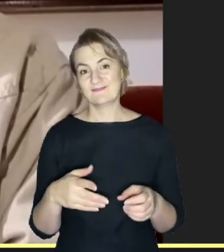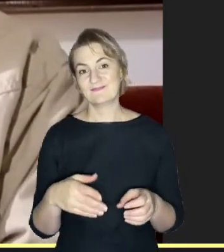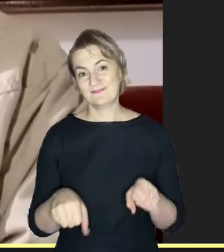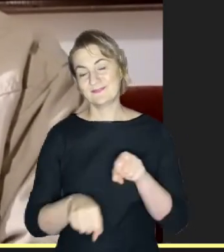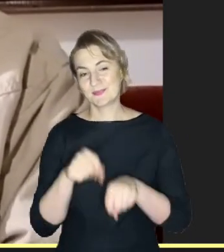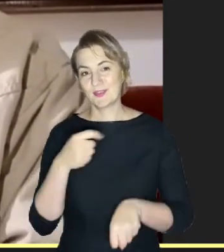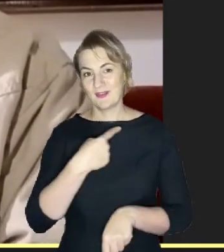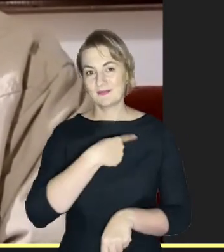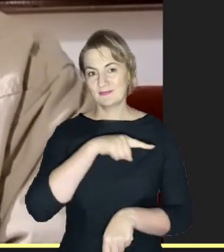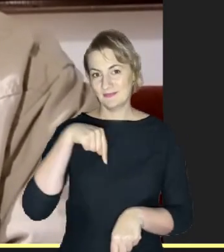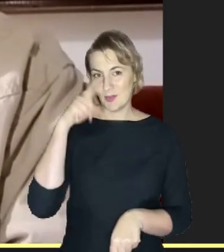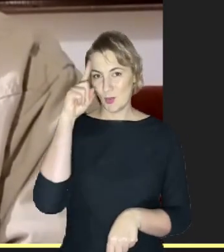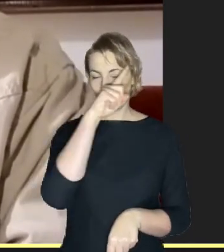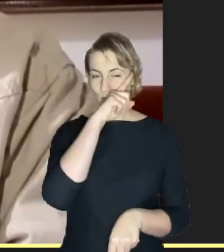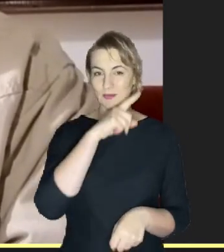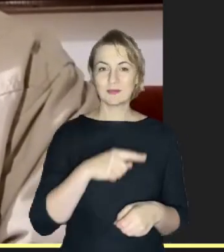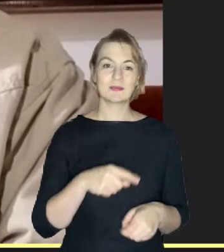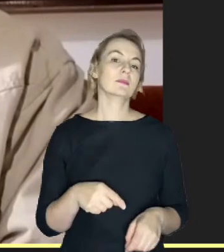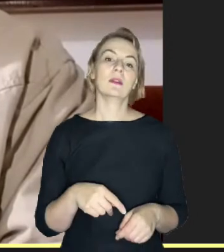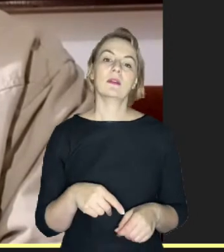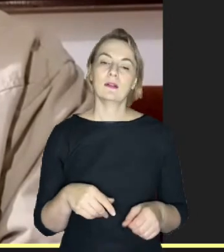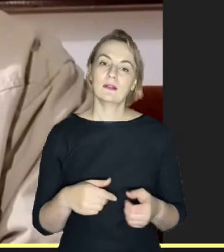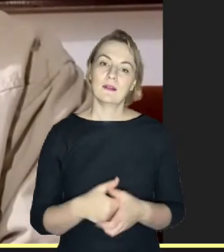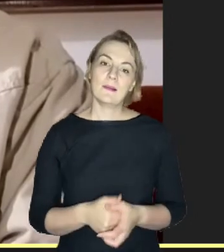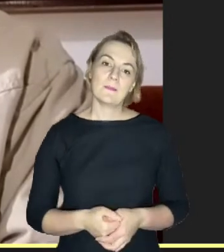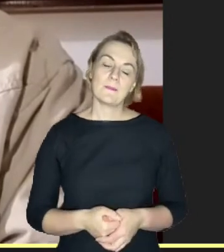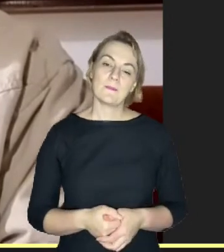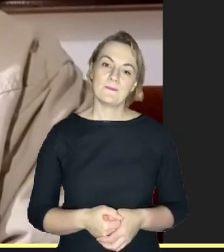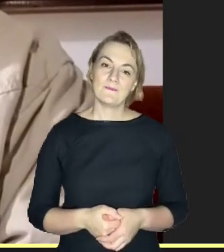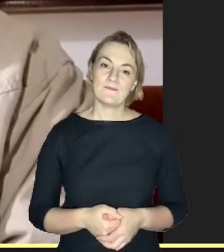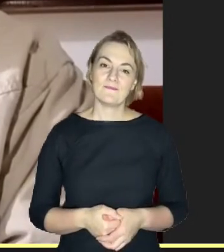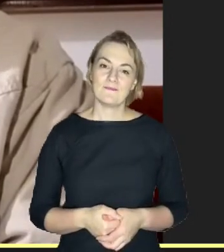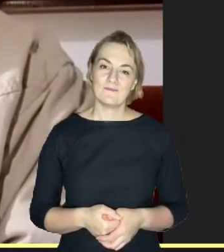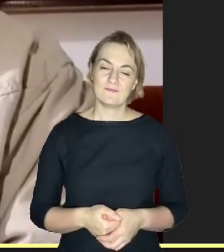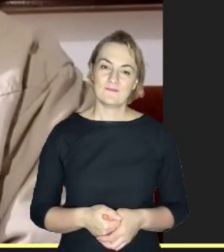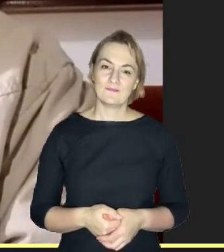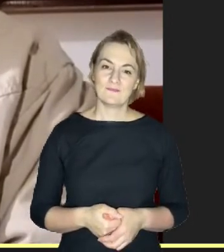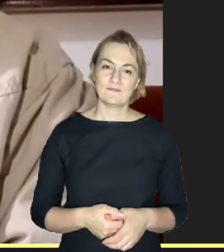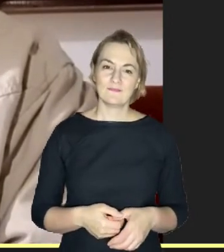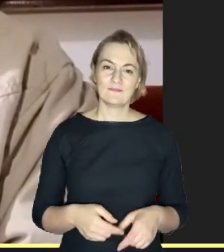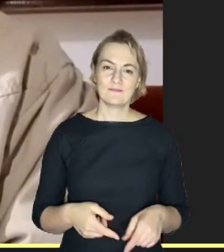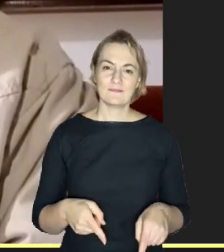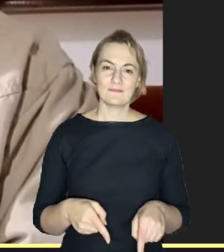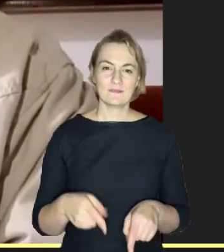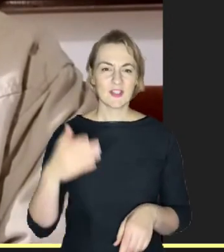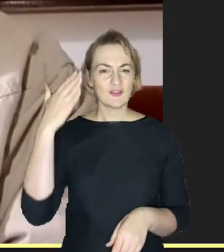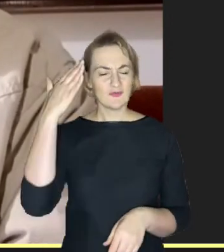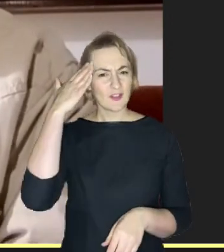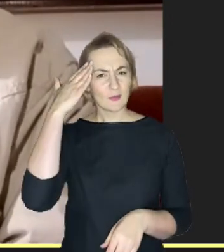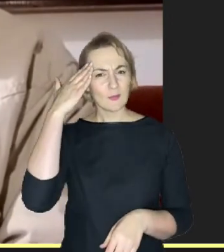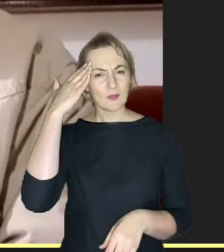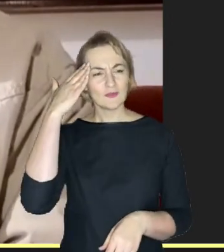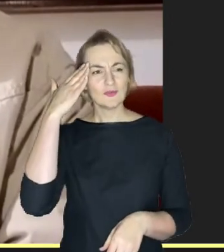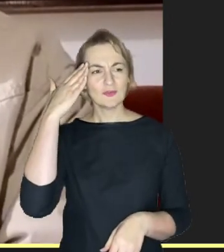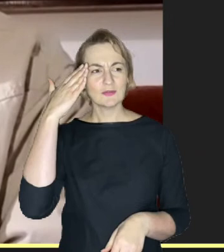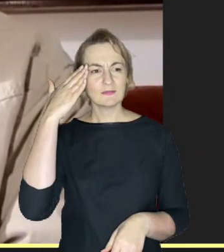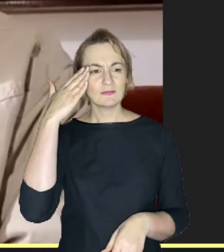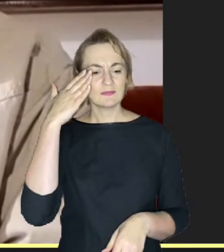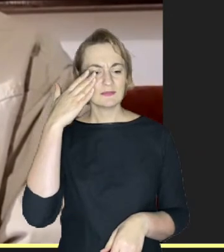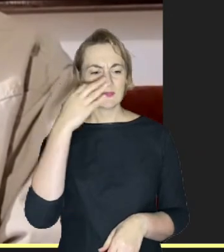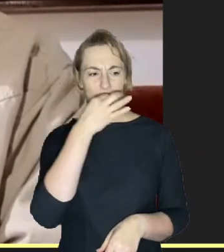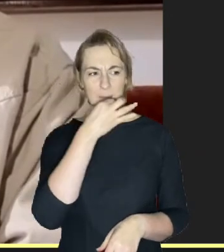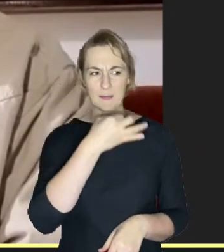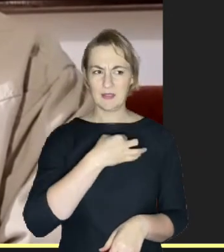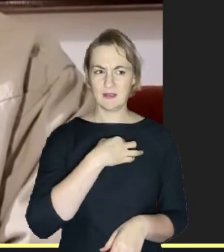przyczyną dotyka innych istot. To jest też taka świadomość, która bierze się właśnie z głębokich pytań,